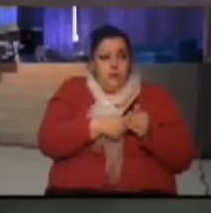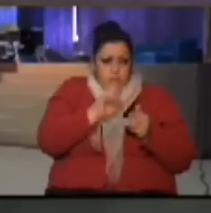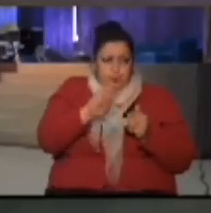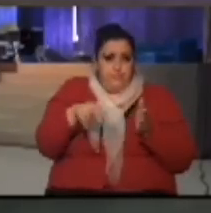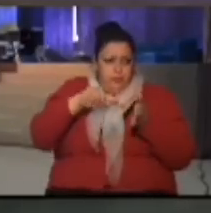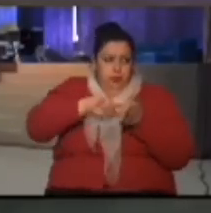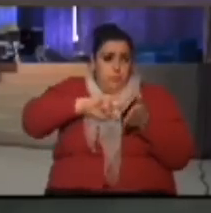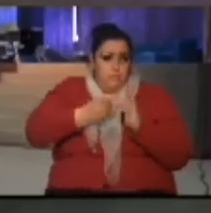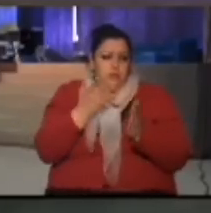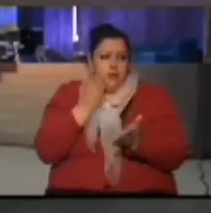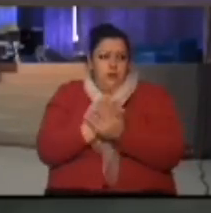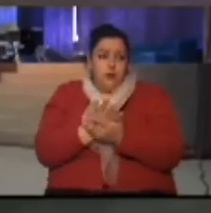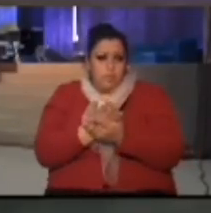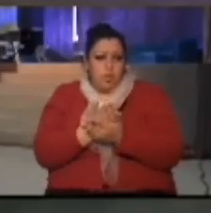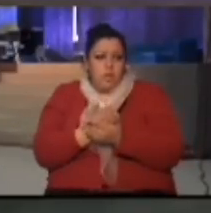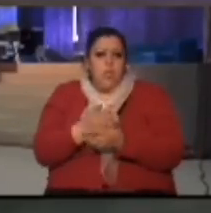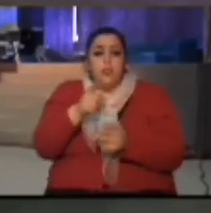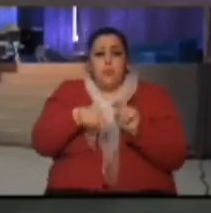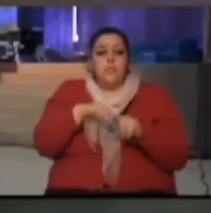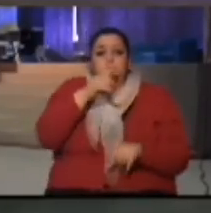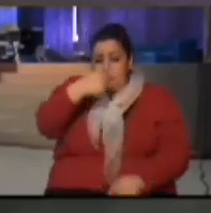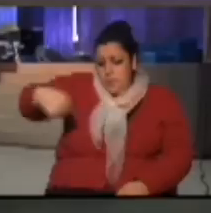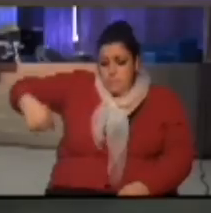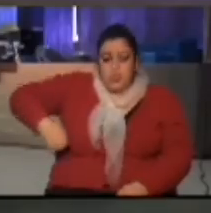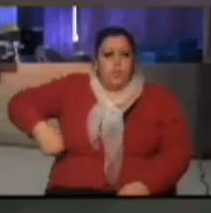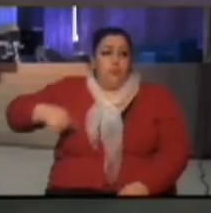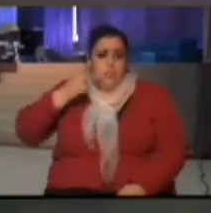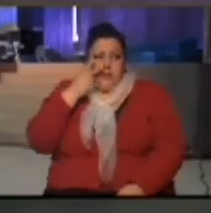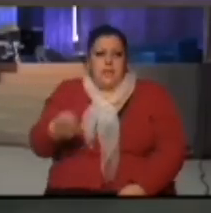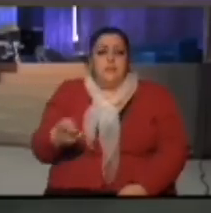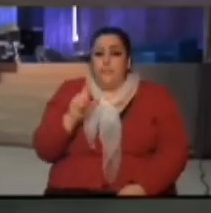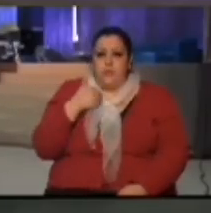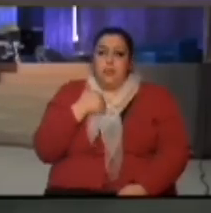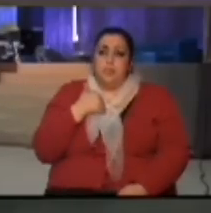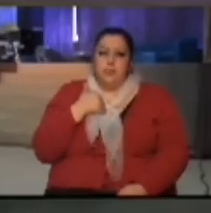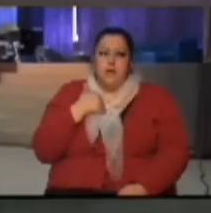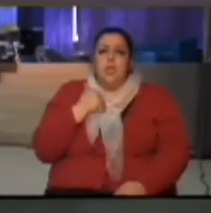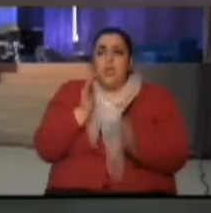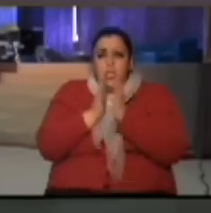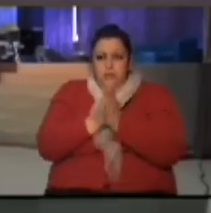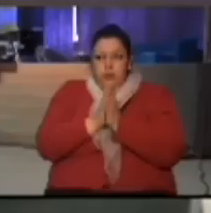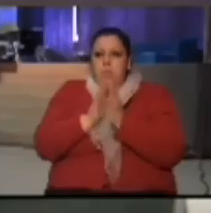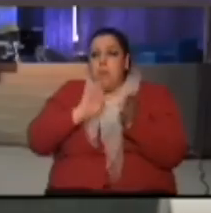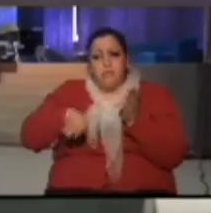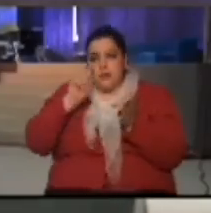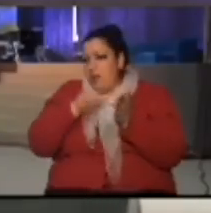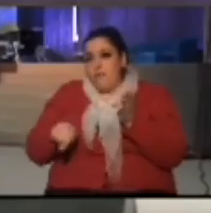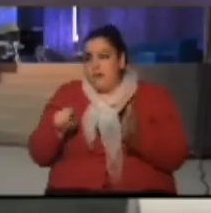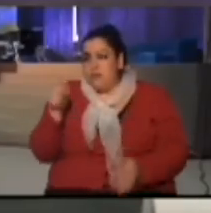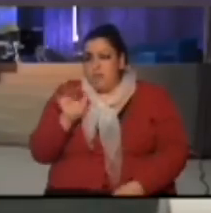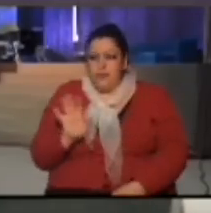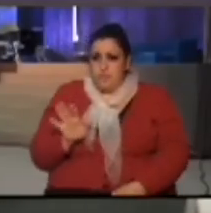իմ կողը տես, կողիր կողը ստես։ Ու շարունակեց ասեց. Մի եղիր անհավատ։ Մի